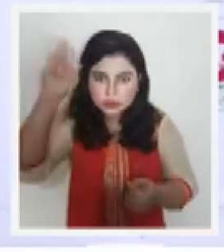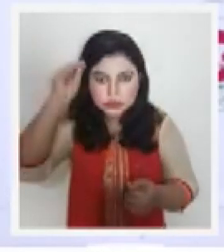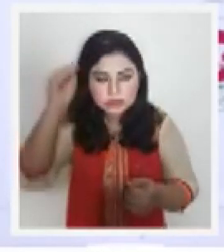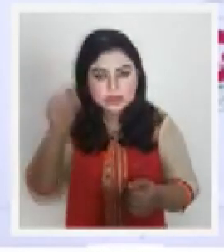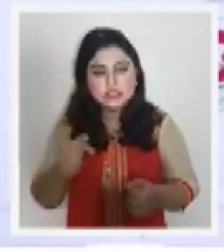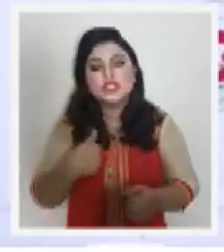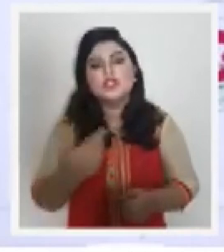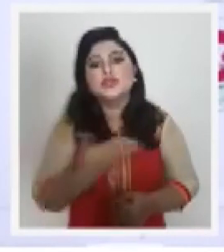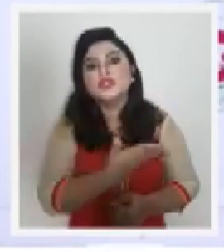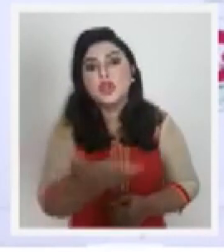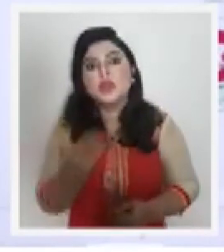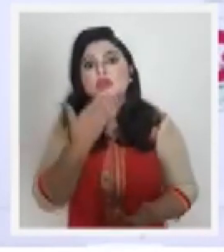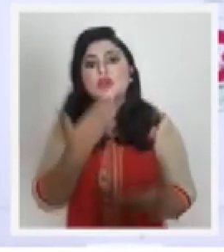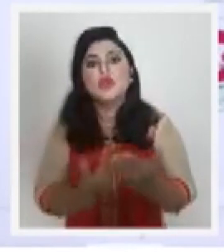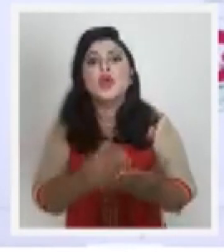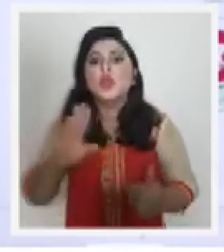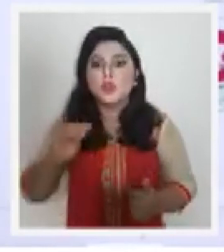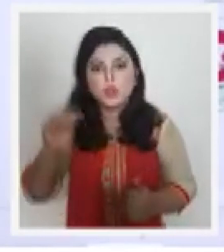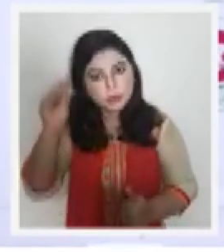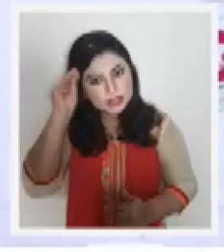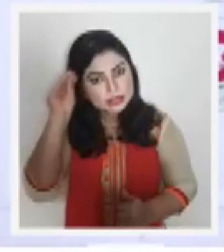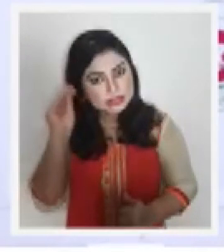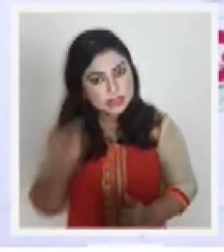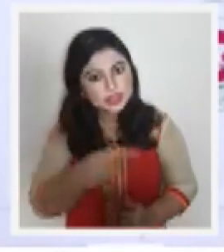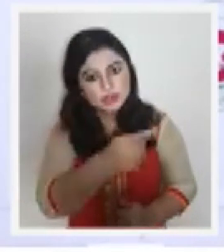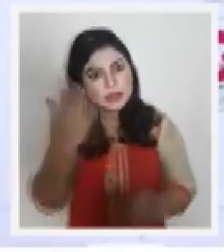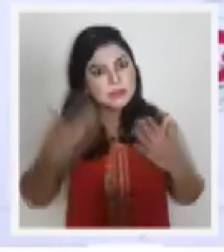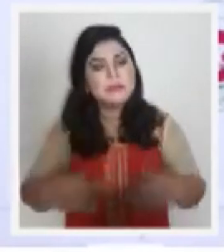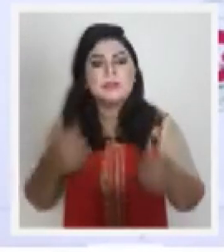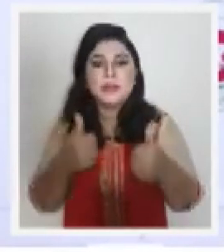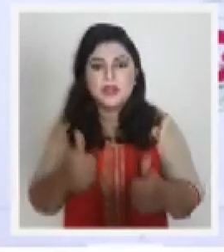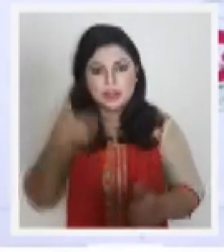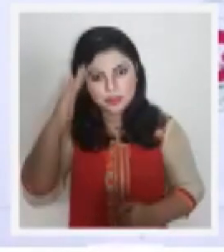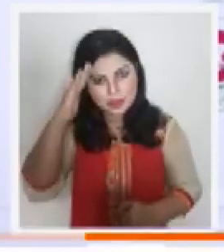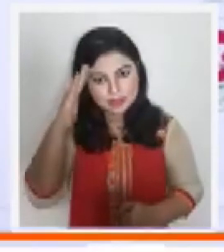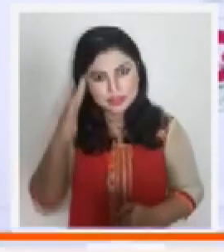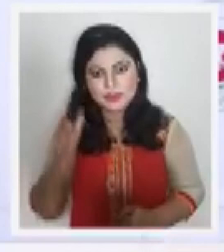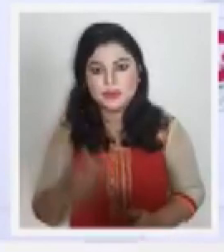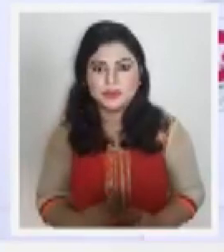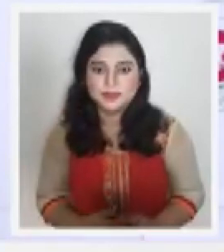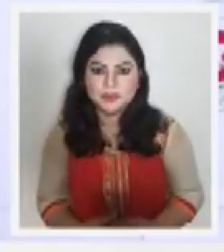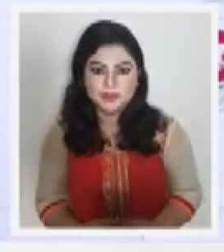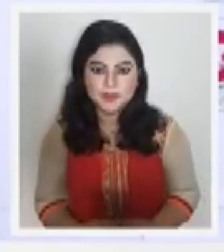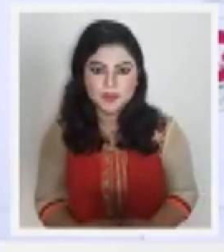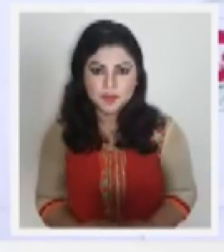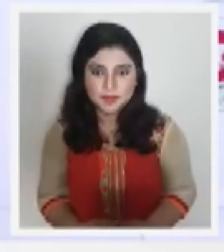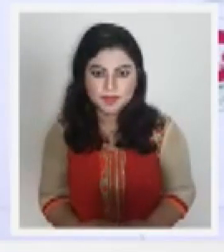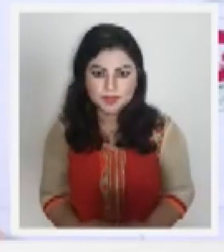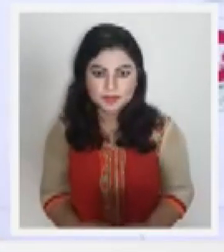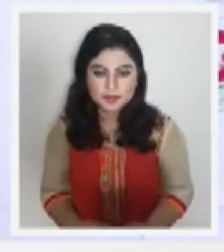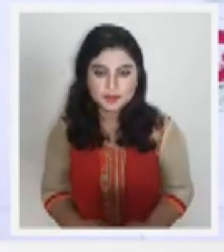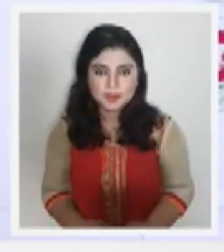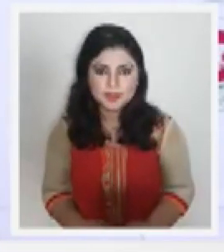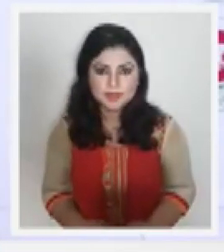থাকবেন, সবাই স্বাস্থ্য নিয়ম মেনে চলবেন, রোগ প্রতিরোধে সহায়তা করবেন। সবাইকে অনেক অনেক ধন্যবাদ। আসসালামু আলাইকুম।